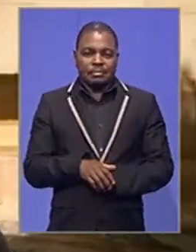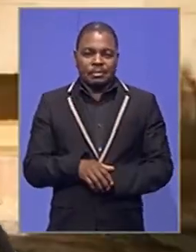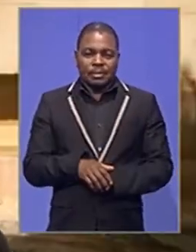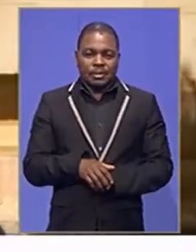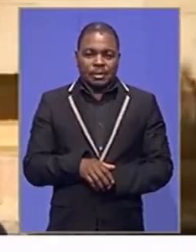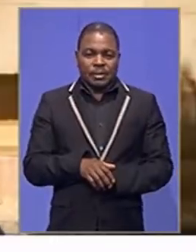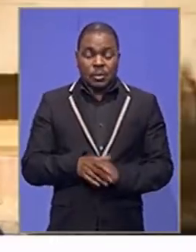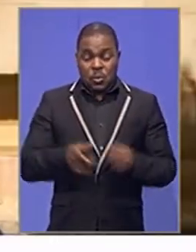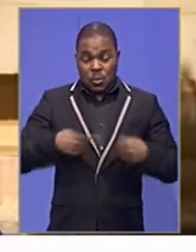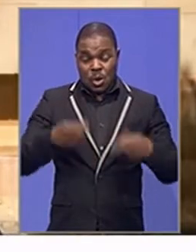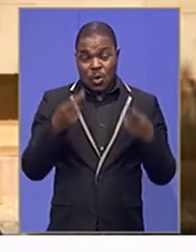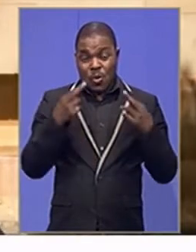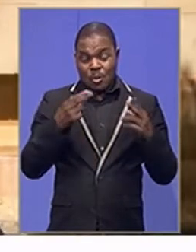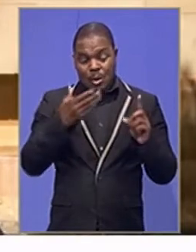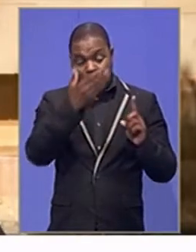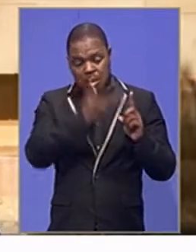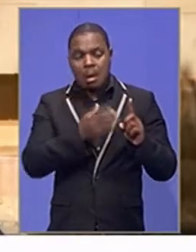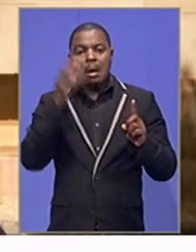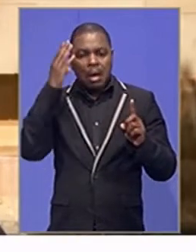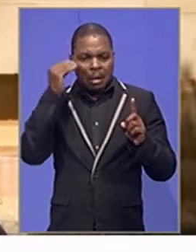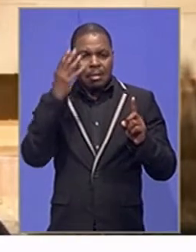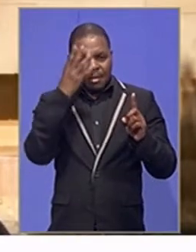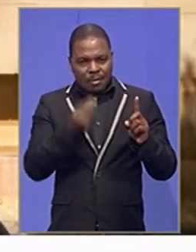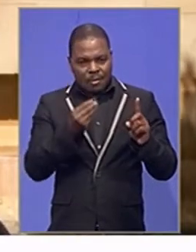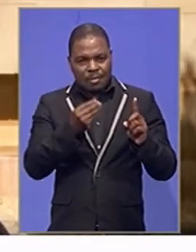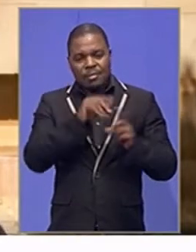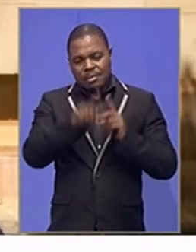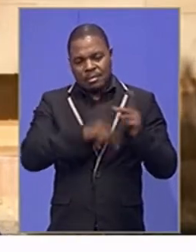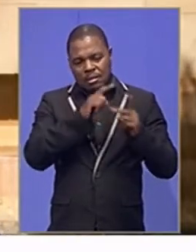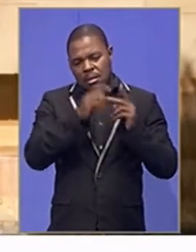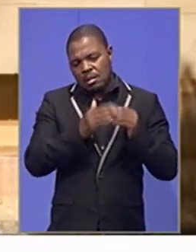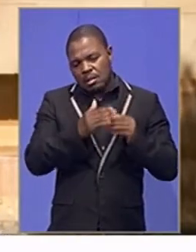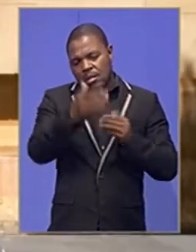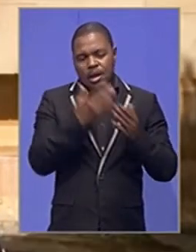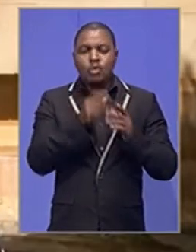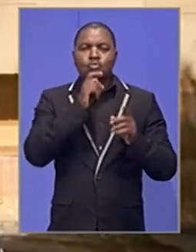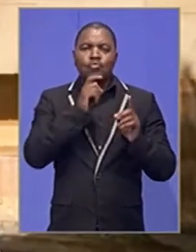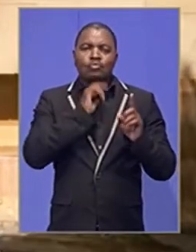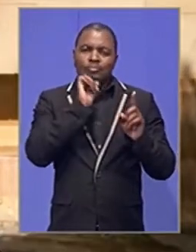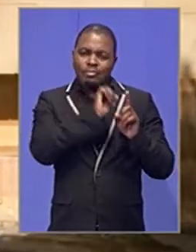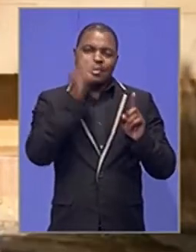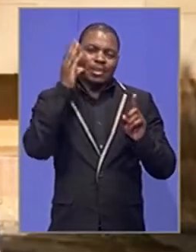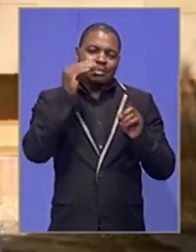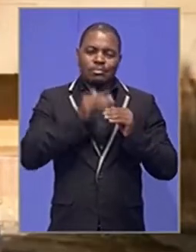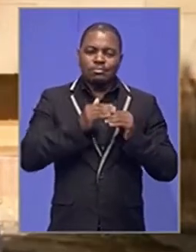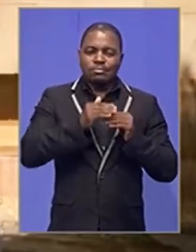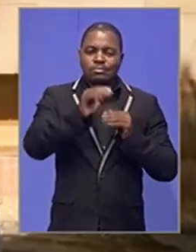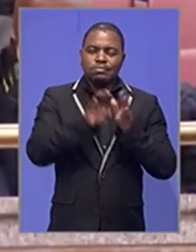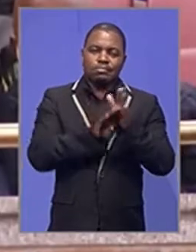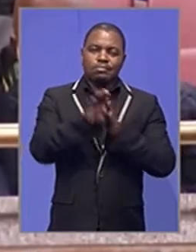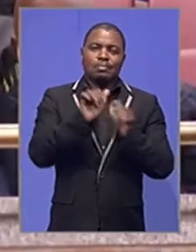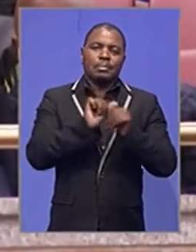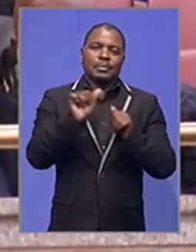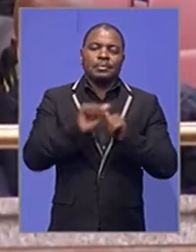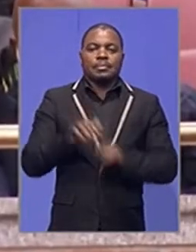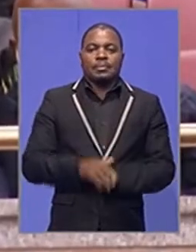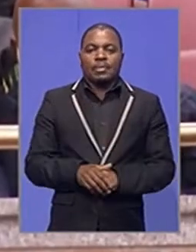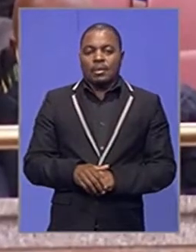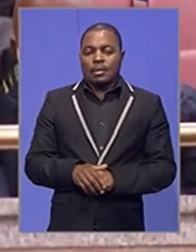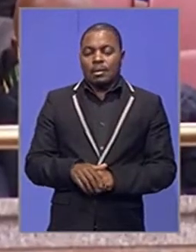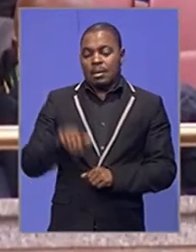gore experience ya ifumaneng tla sebedisa ka betere go feta the way a nantsa sebetsa ka teng ka nako ya go feta.